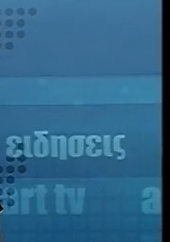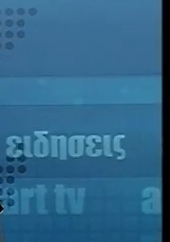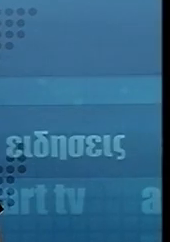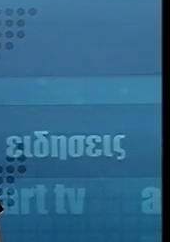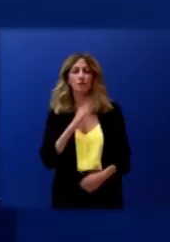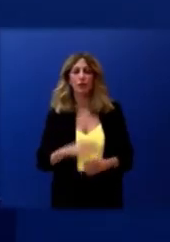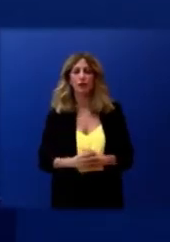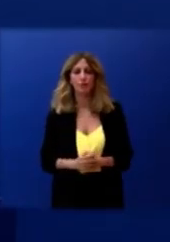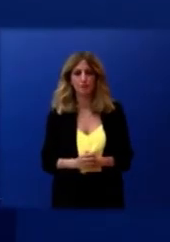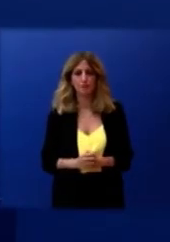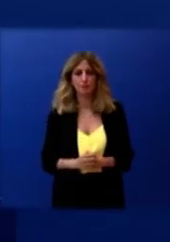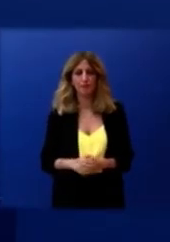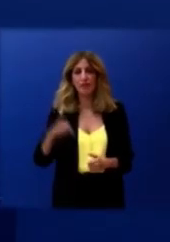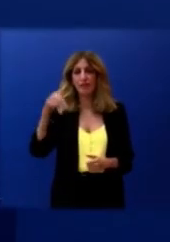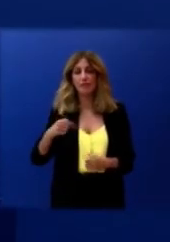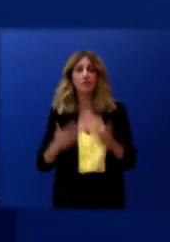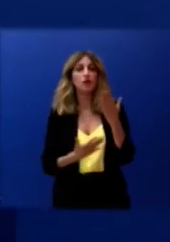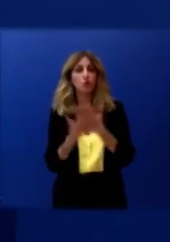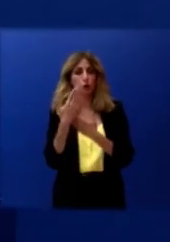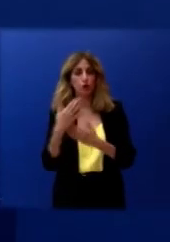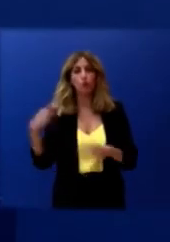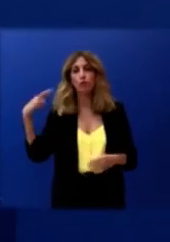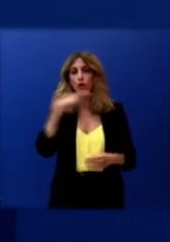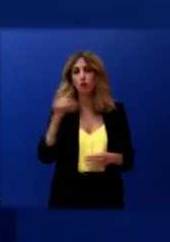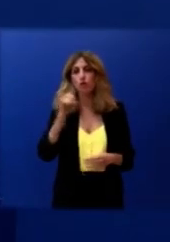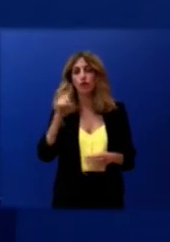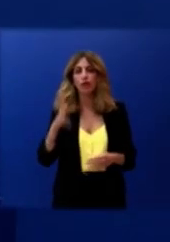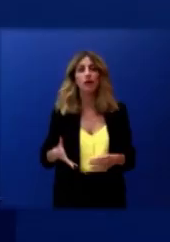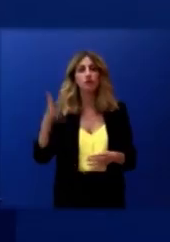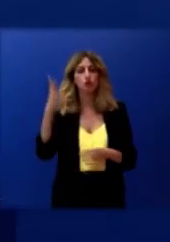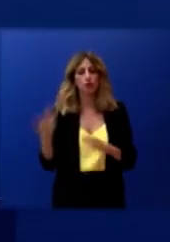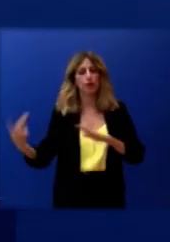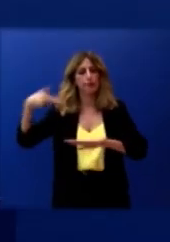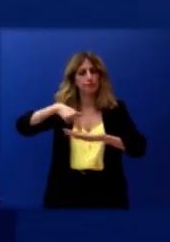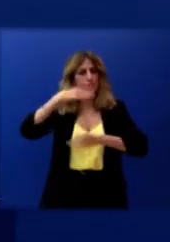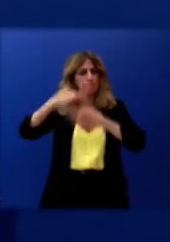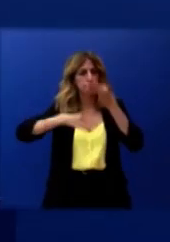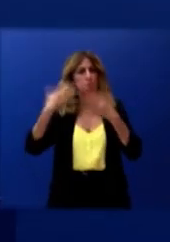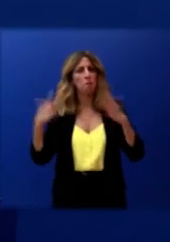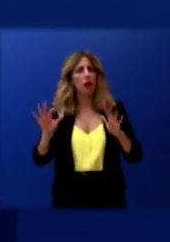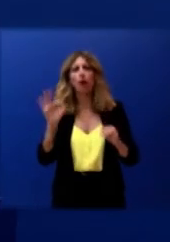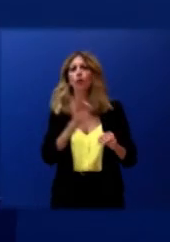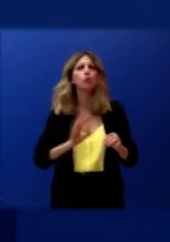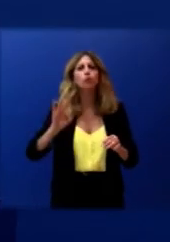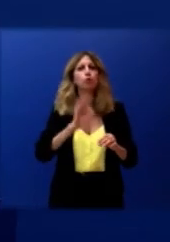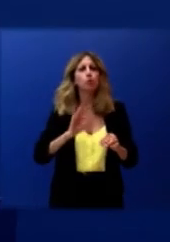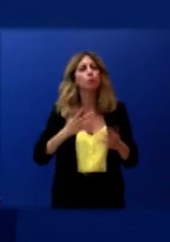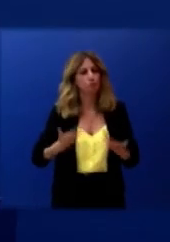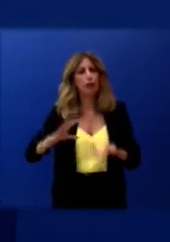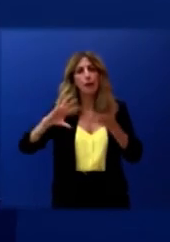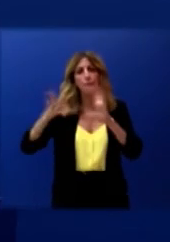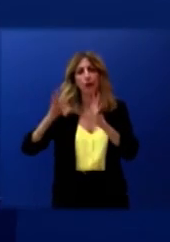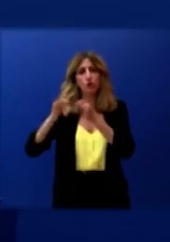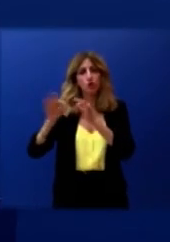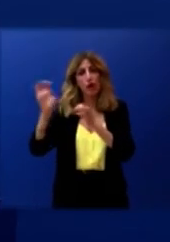τρόπο. Παραμένει, όπως όλα δείχνουν, η απαγόρευση κυκλοφορίας και τα μέσα Ιουνίου, καθώς η κυβερνητική εκπρόσωπος τόνισε πως